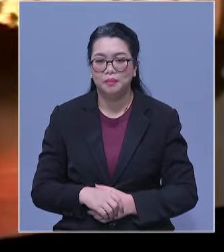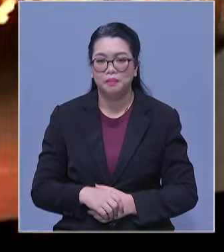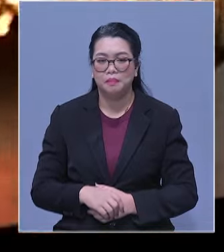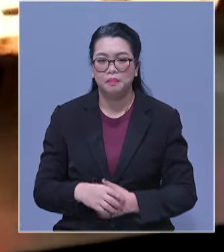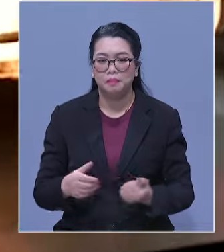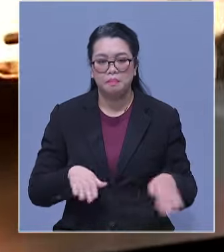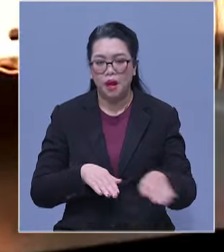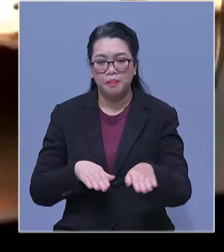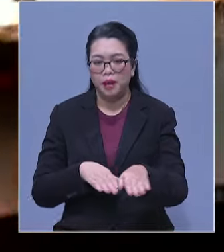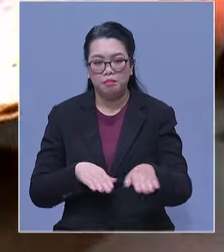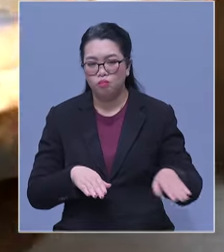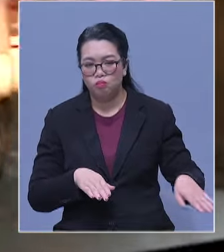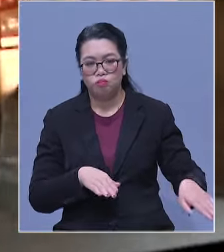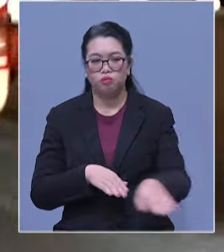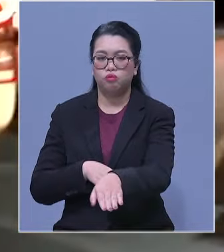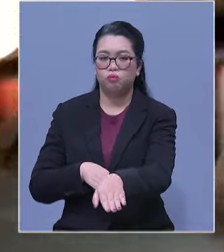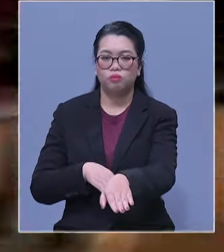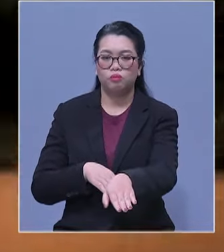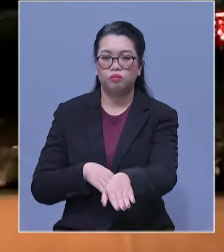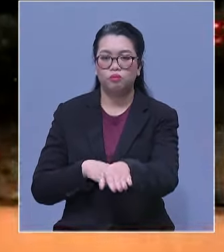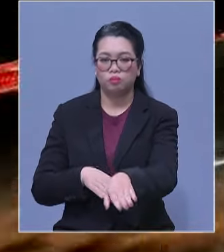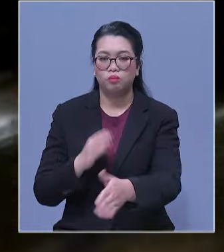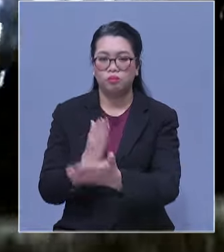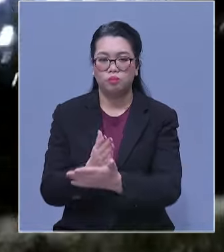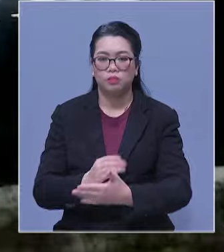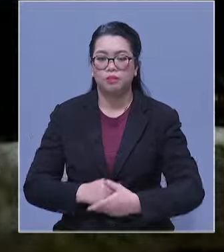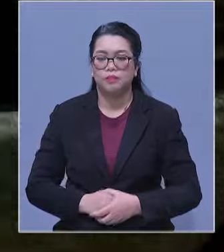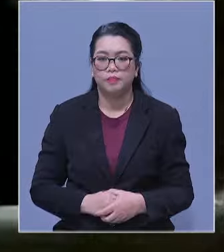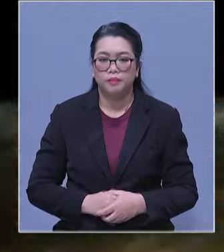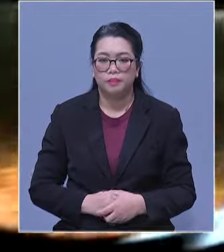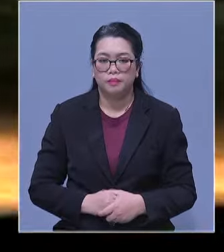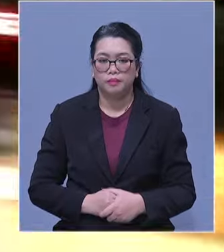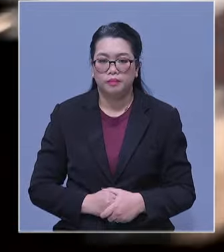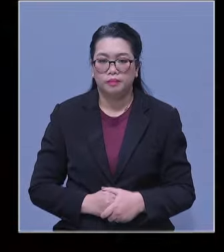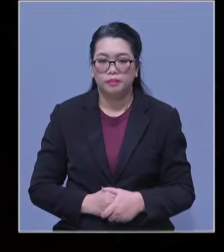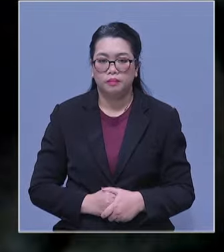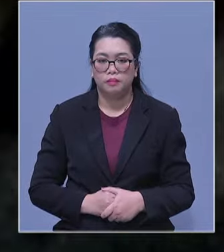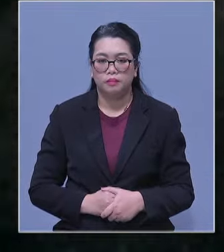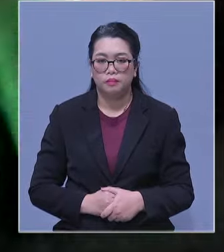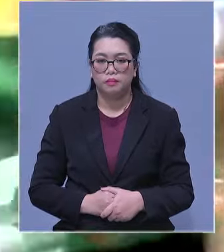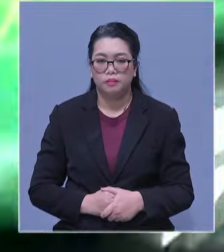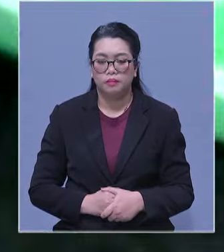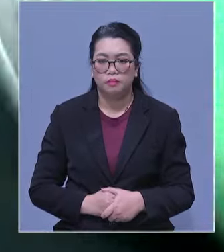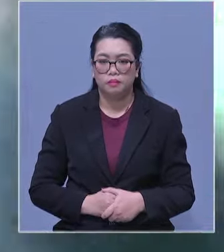ปาด นะ ปาด เลย ระวังนะ เร็ว